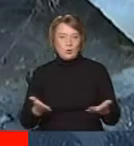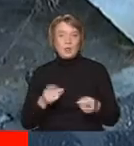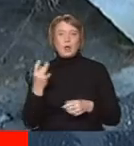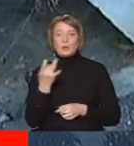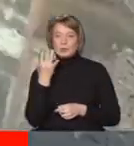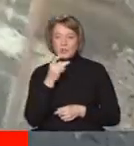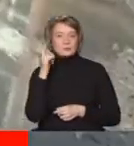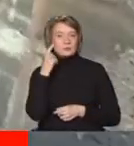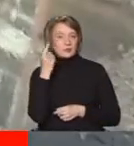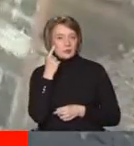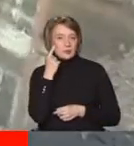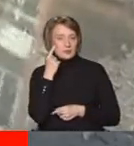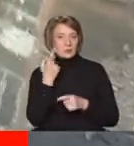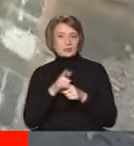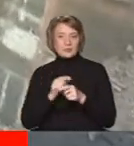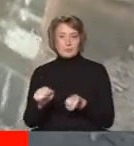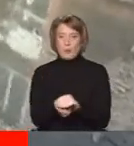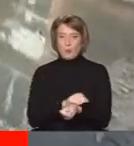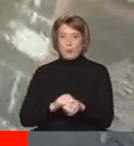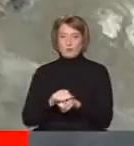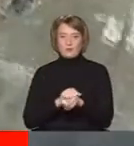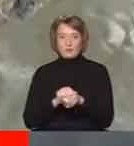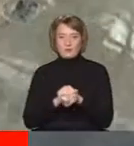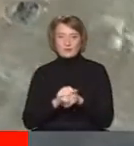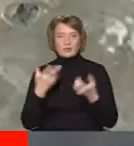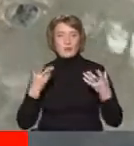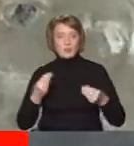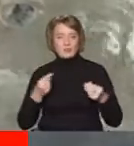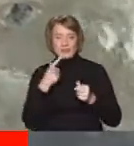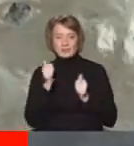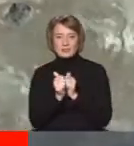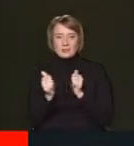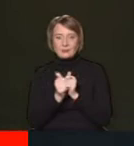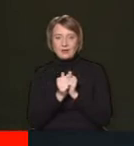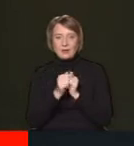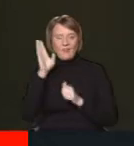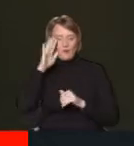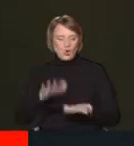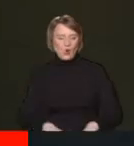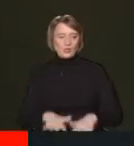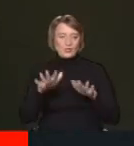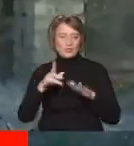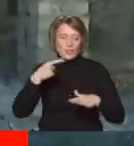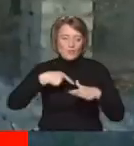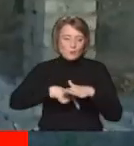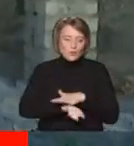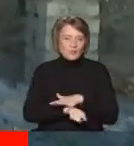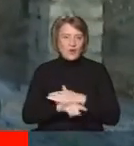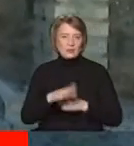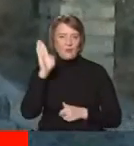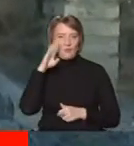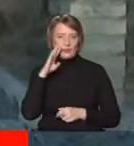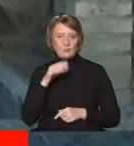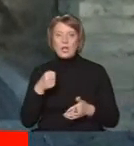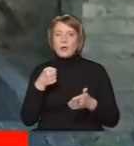аварію нагадували кратер в асфальті, вогка земля довкола нього, калюжі та вода у підвалі будинку. Підвал